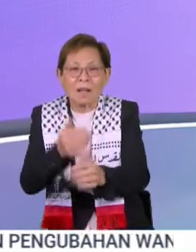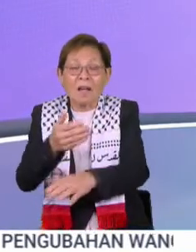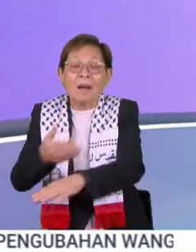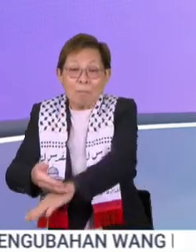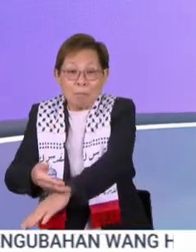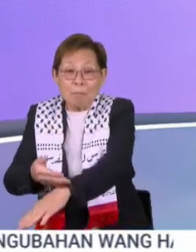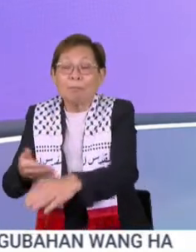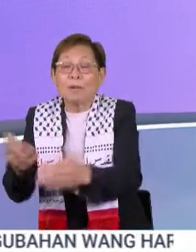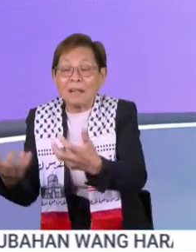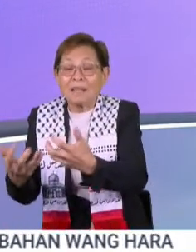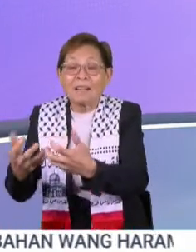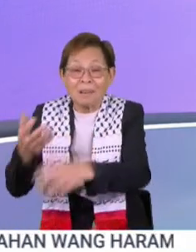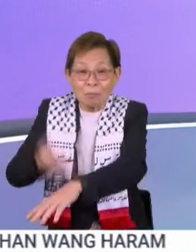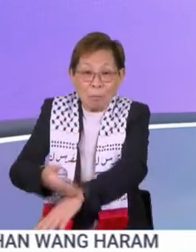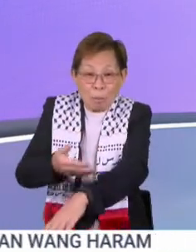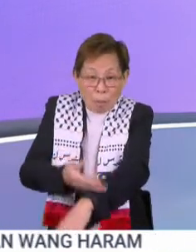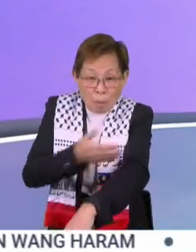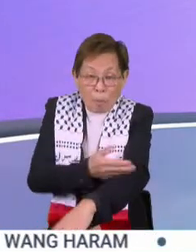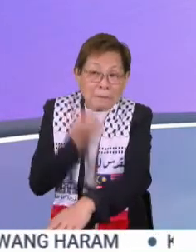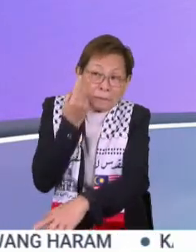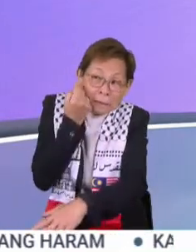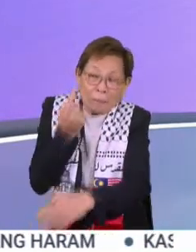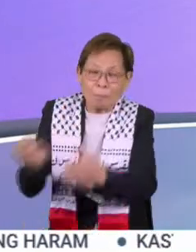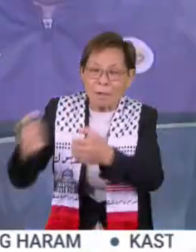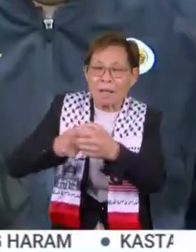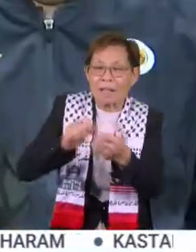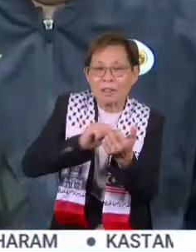terkini teknologi berkaitan sukan permotoran.